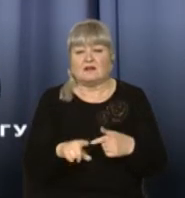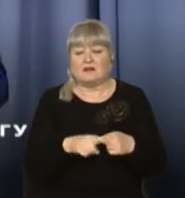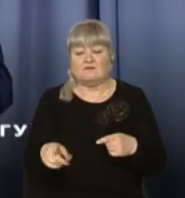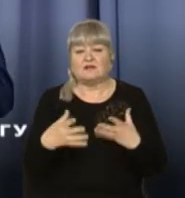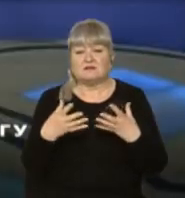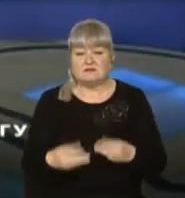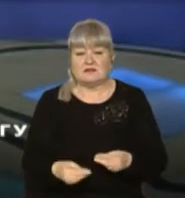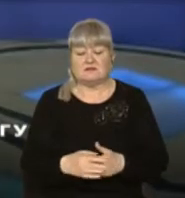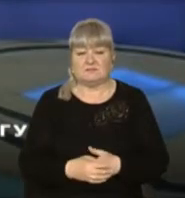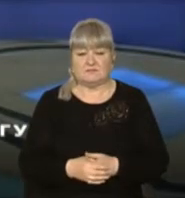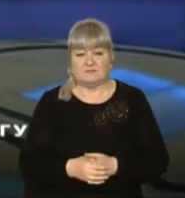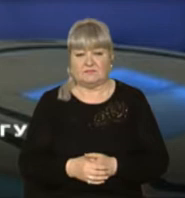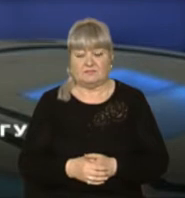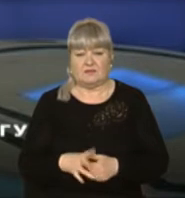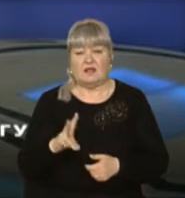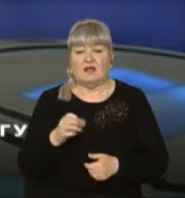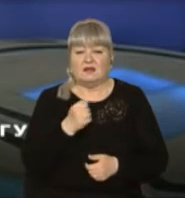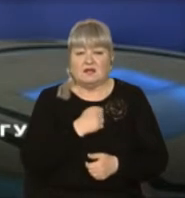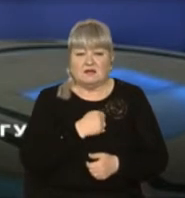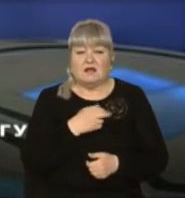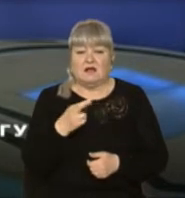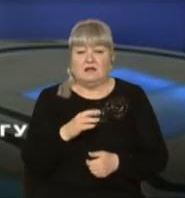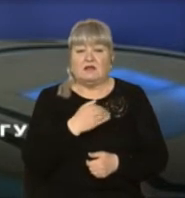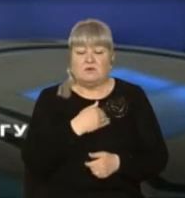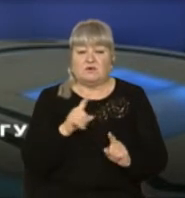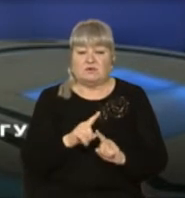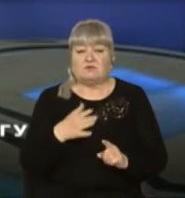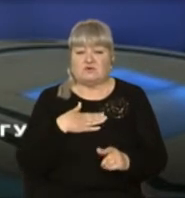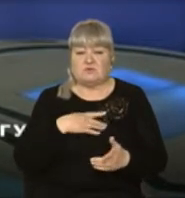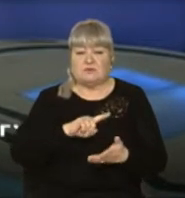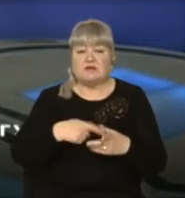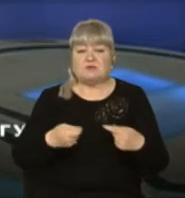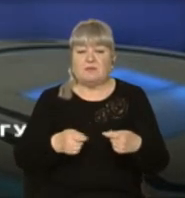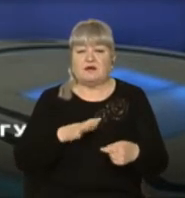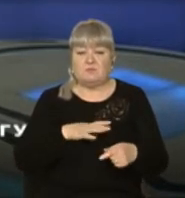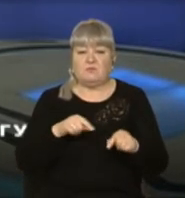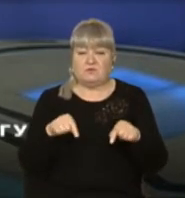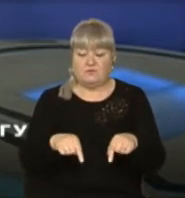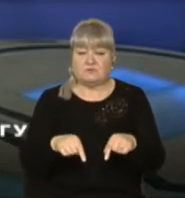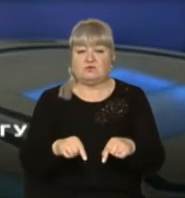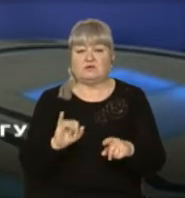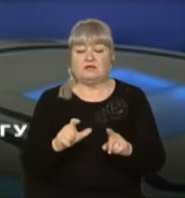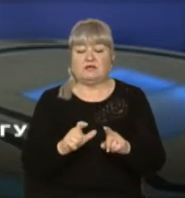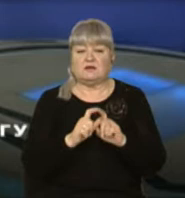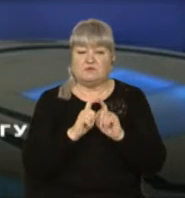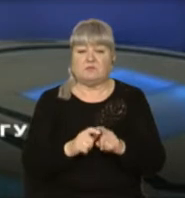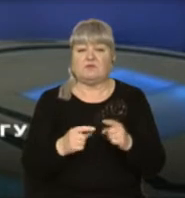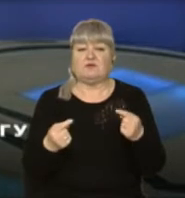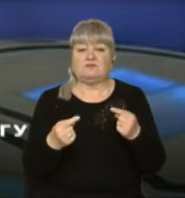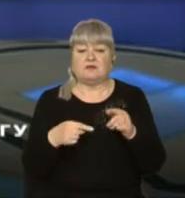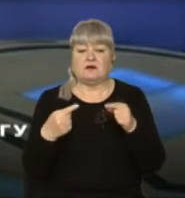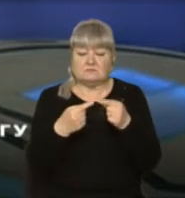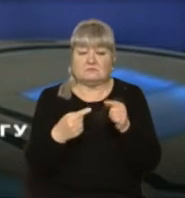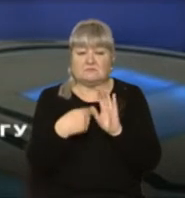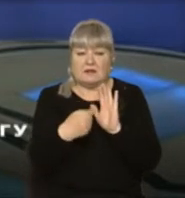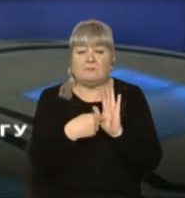Дмитром Шакіткою. Ну, на жаль, я би теж хотів, щоб наш мер був зі мною і відповів би мені конкретно на ті питання, які би ми хотіли йому задати, тобто громада